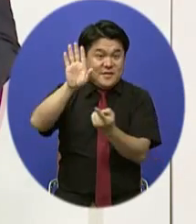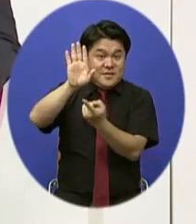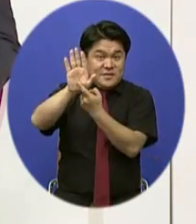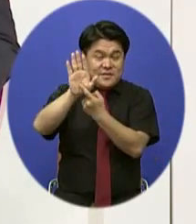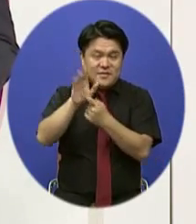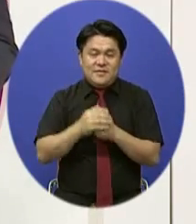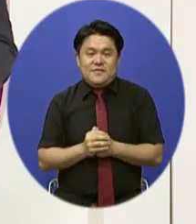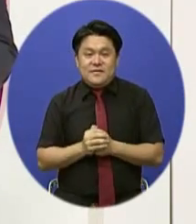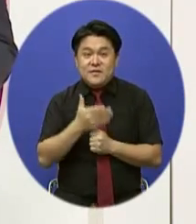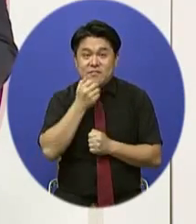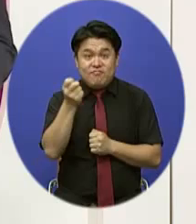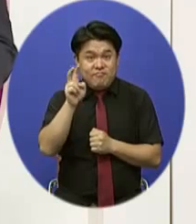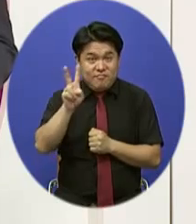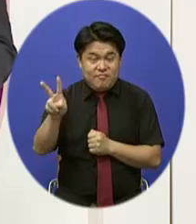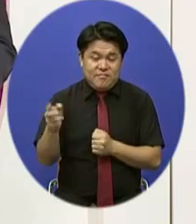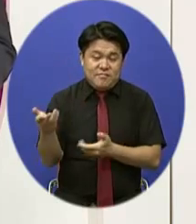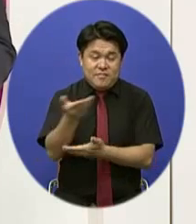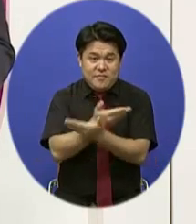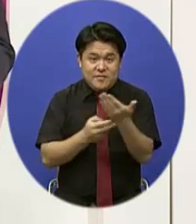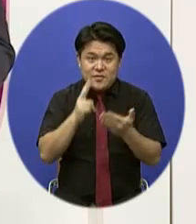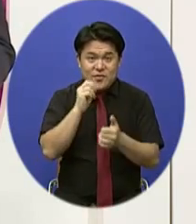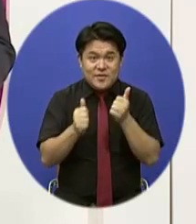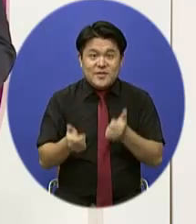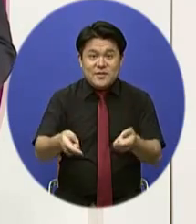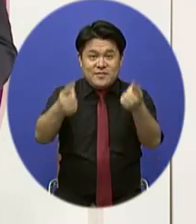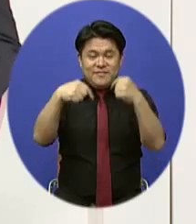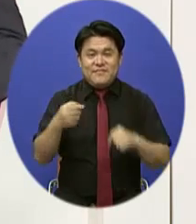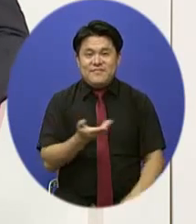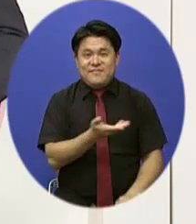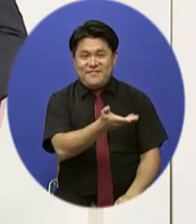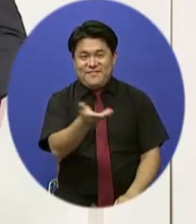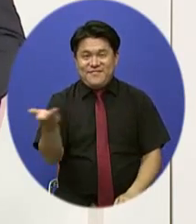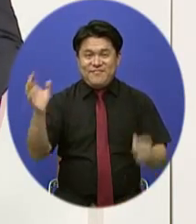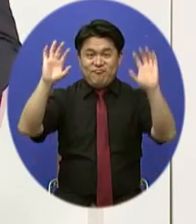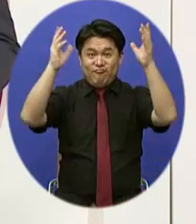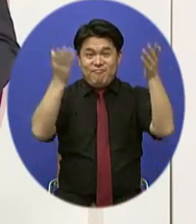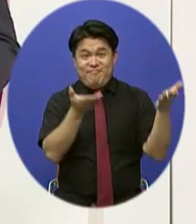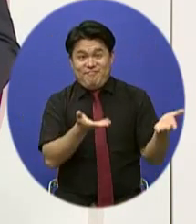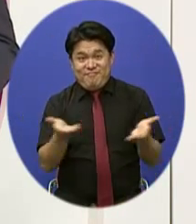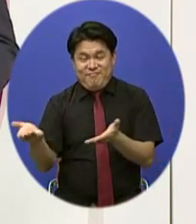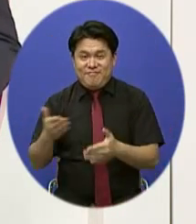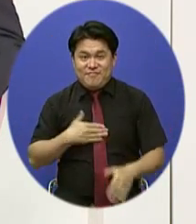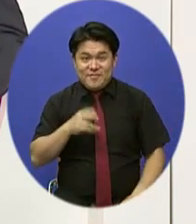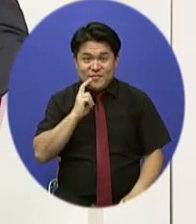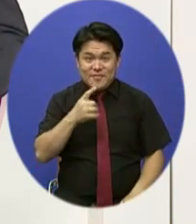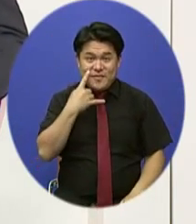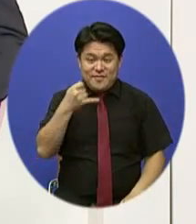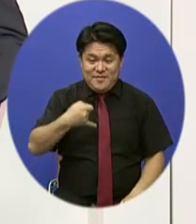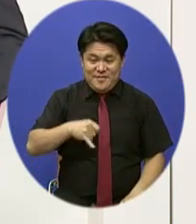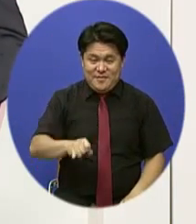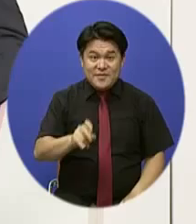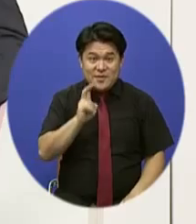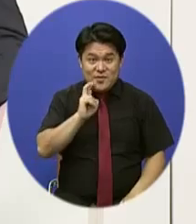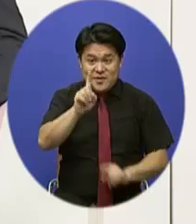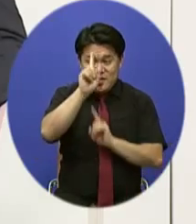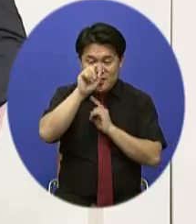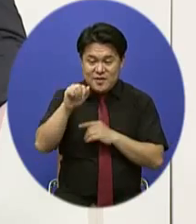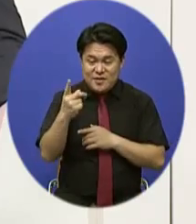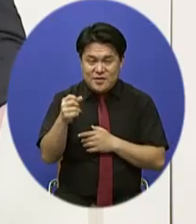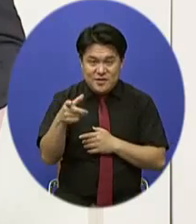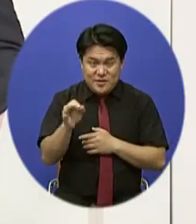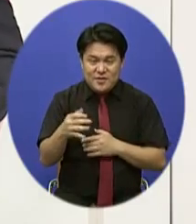방송 생방송 복지TV 나눔 노래자랑에 오신 여러분 환영합니다. 저는 엄마와 딸 이효정, 춘향아의